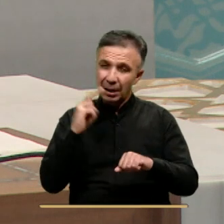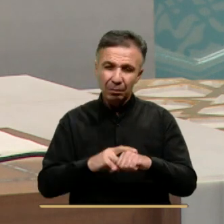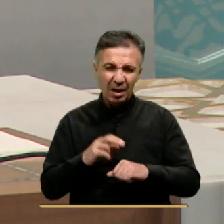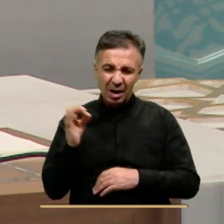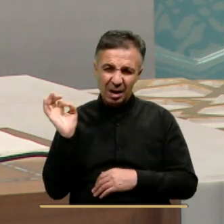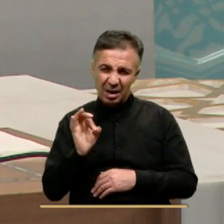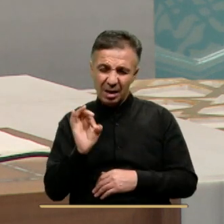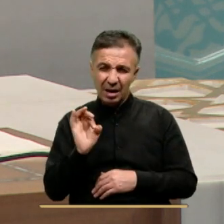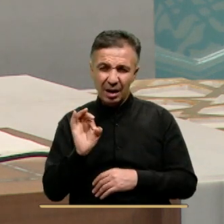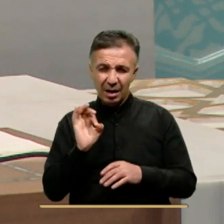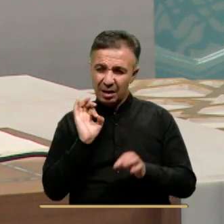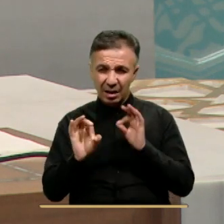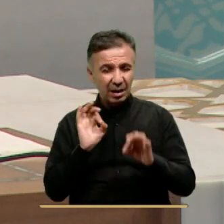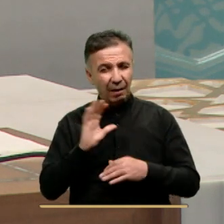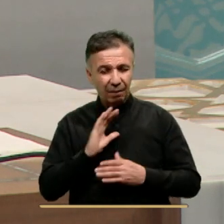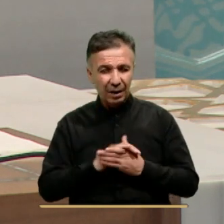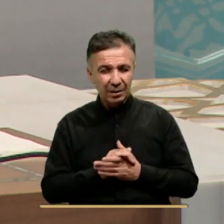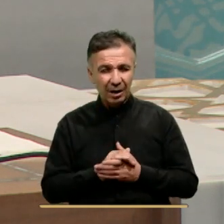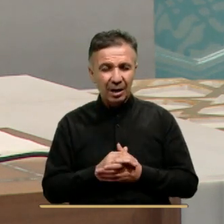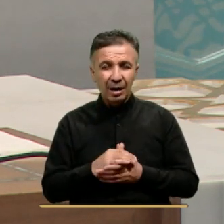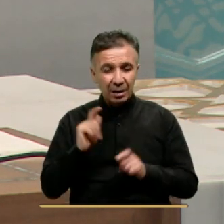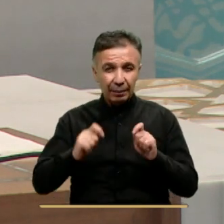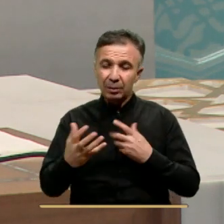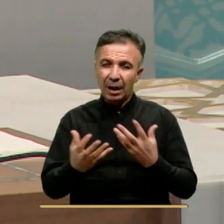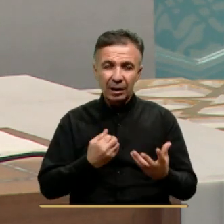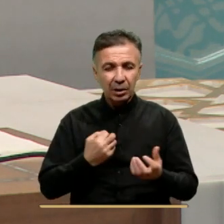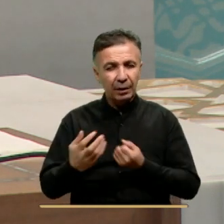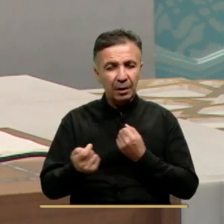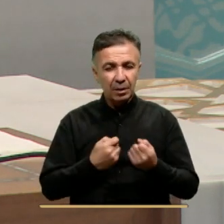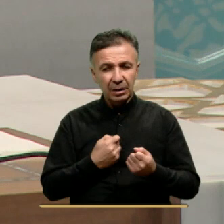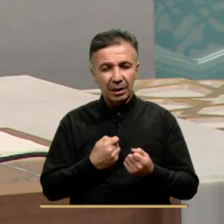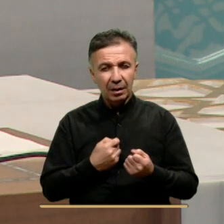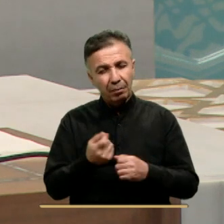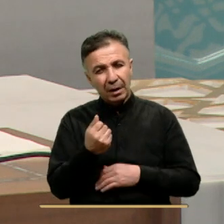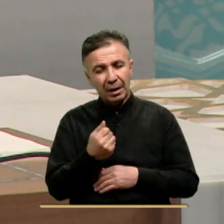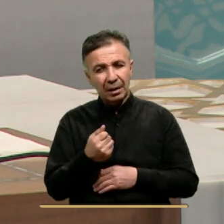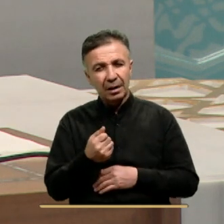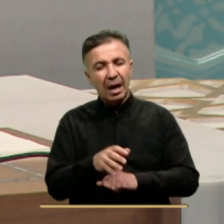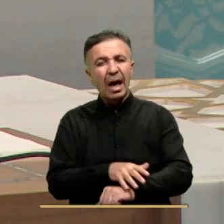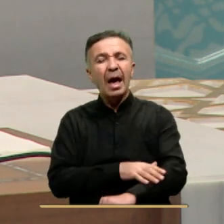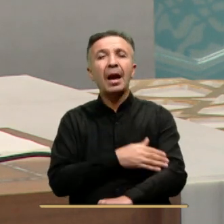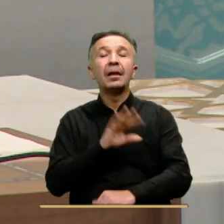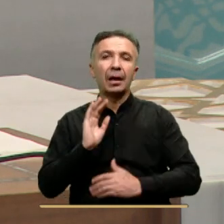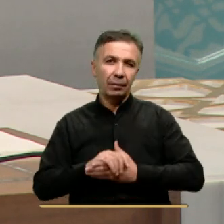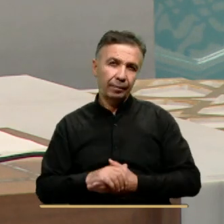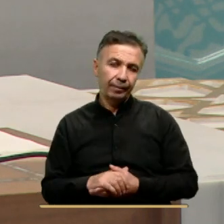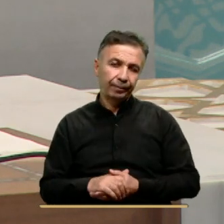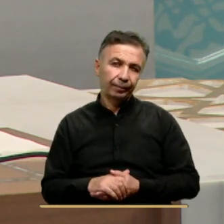olursa yapmış olduğumuz alışverişlerden elde ettiğimiz kazanca helal diyemeyiz helal